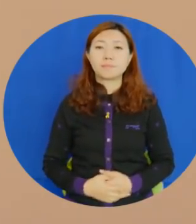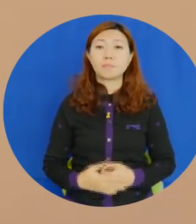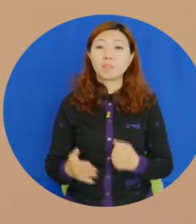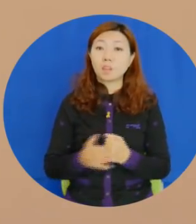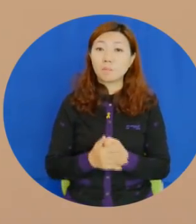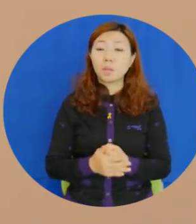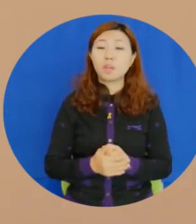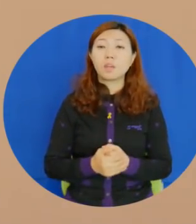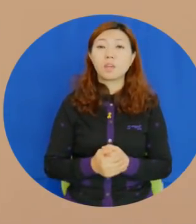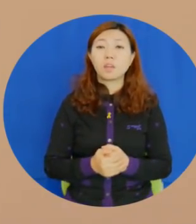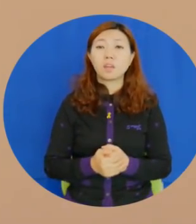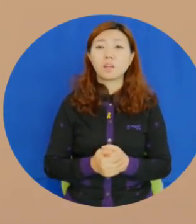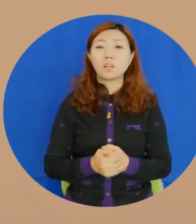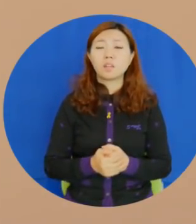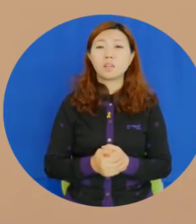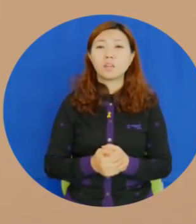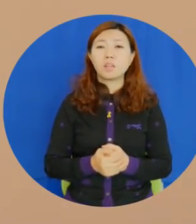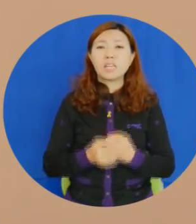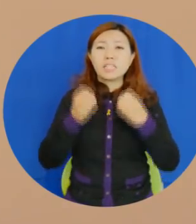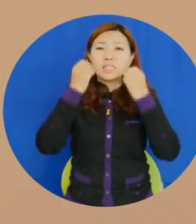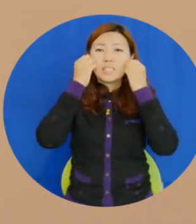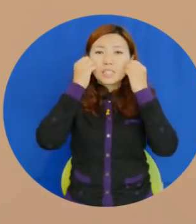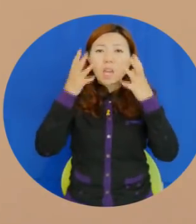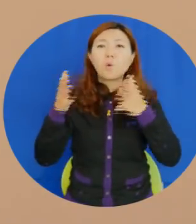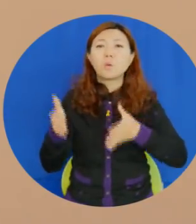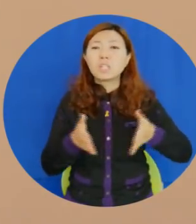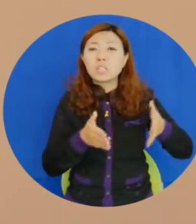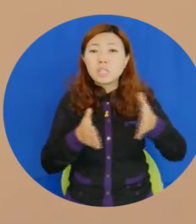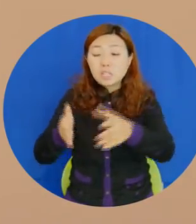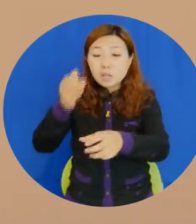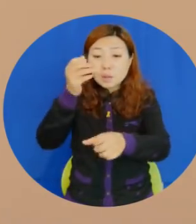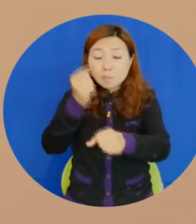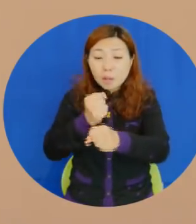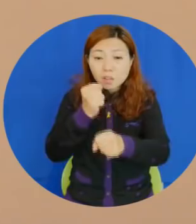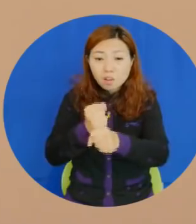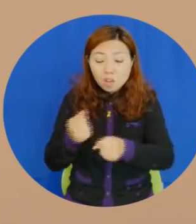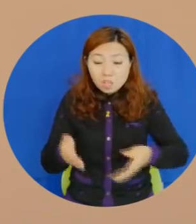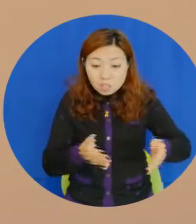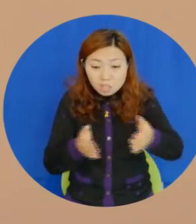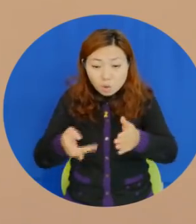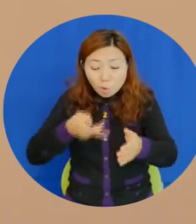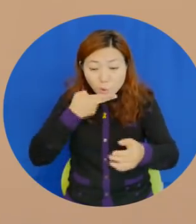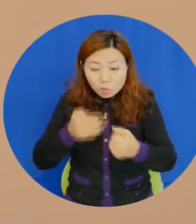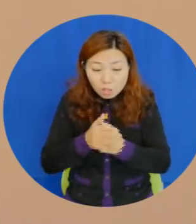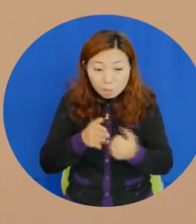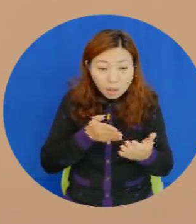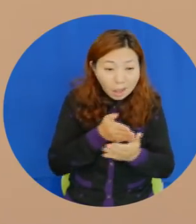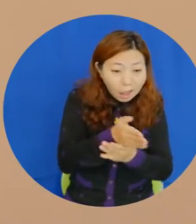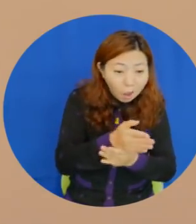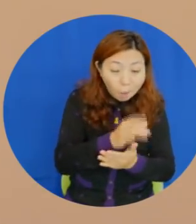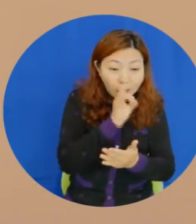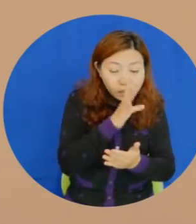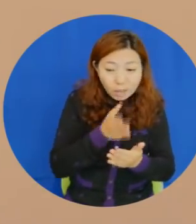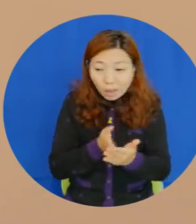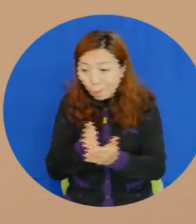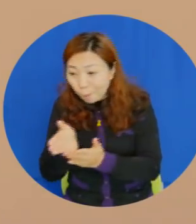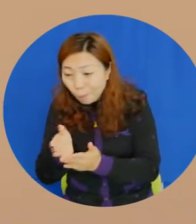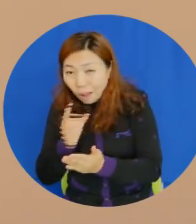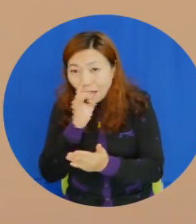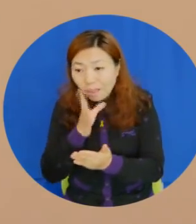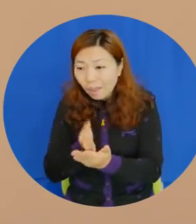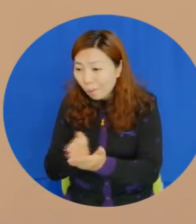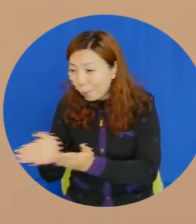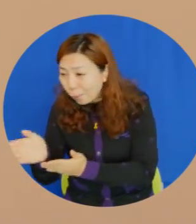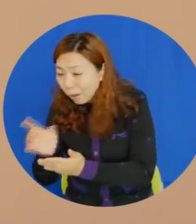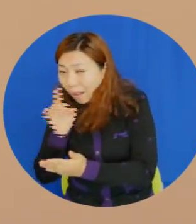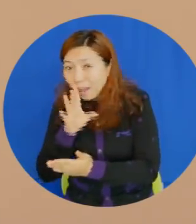그러니까 이건 이제 실패. 그러니까 새로운 거 길을 가는 거는 길이 없으니까 일로 갔다가